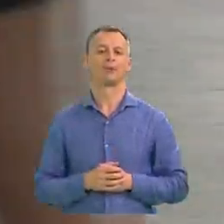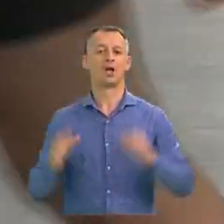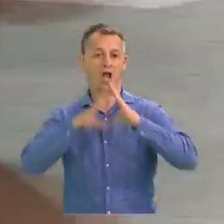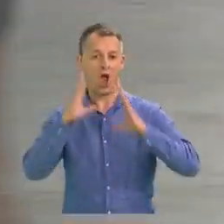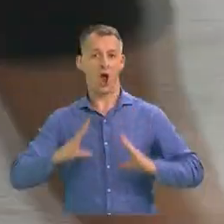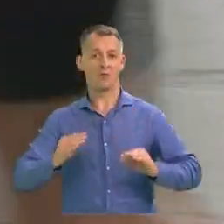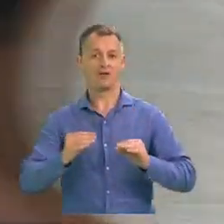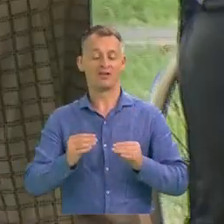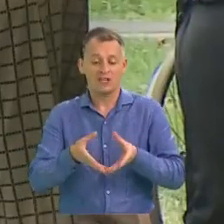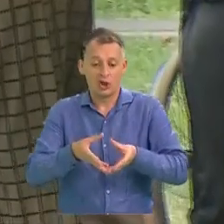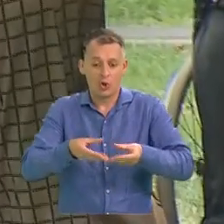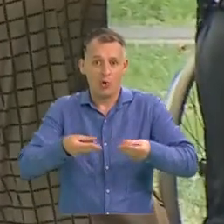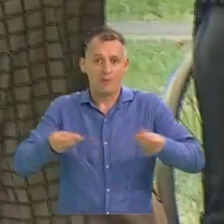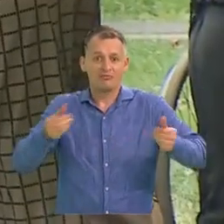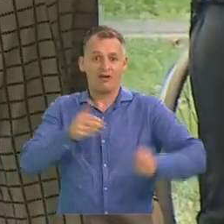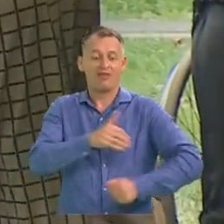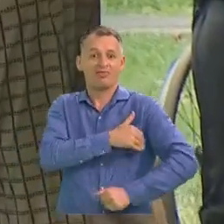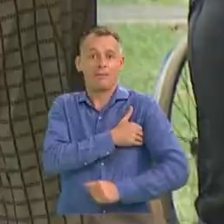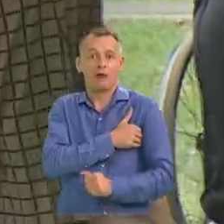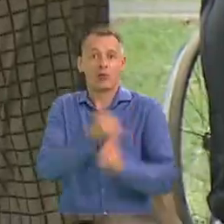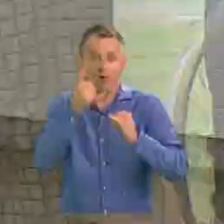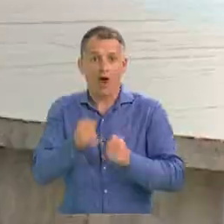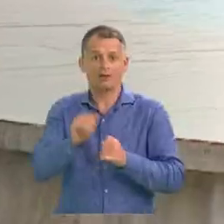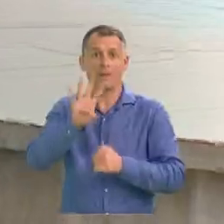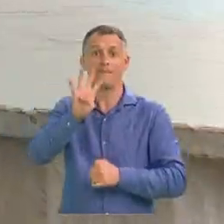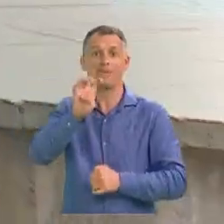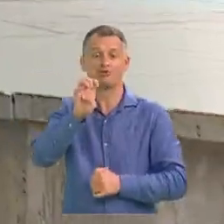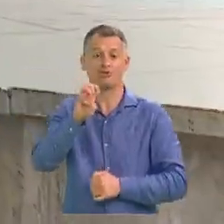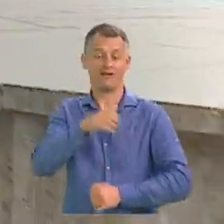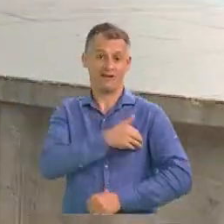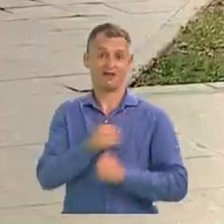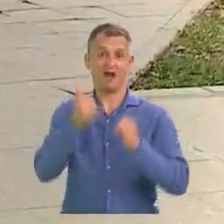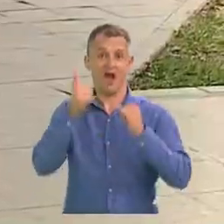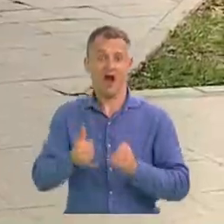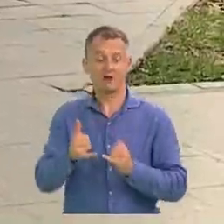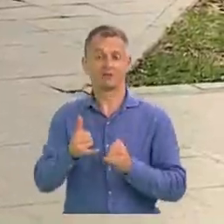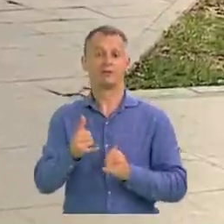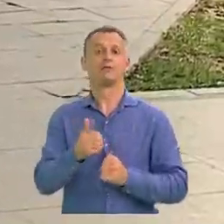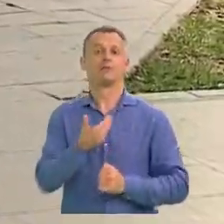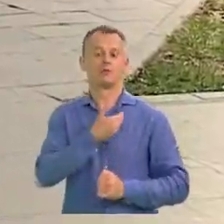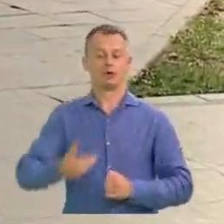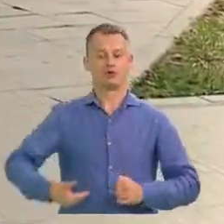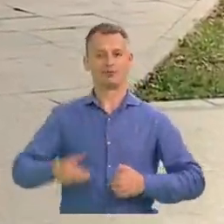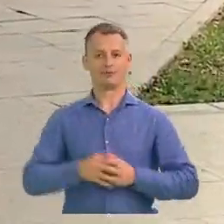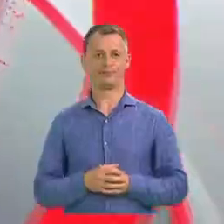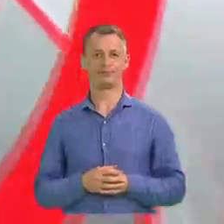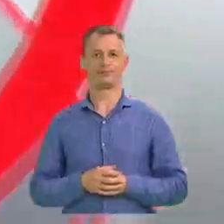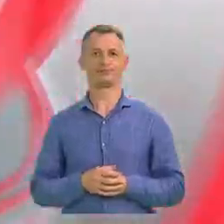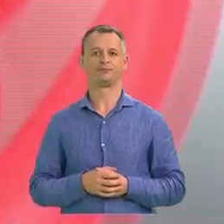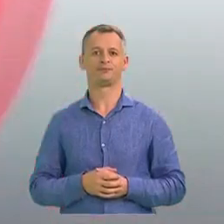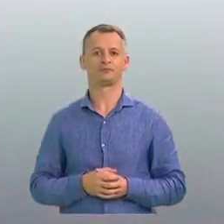Și România se topește. Temperatura resimțită a ajuns astăzi chiar și la 40 de grade în capitală.